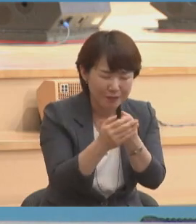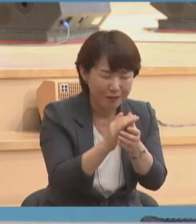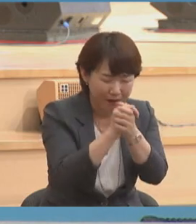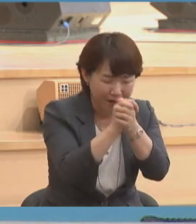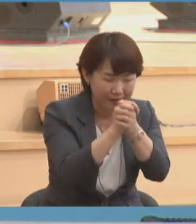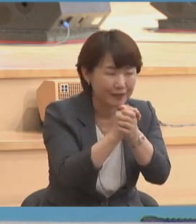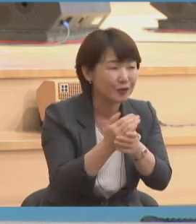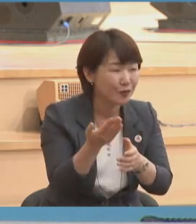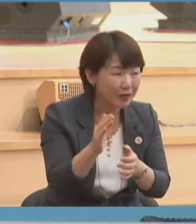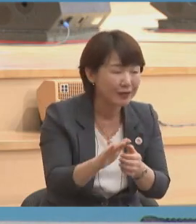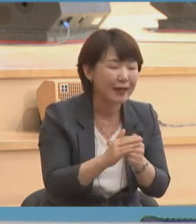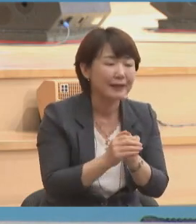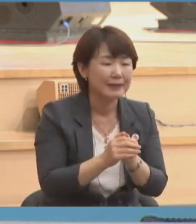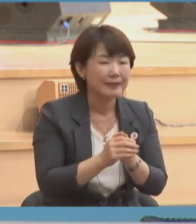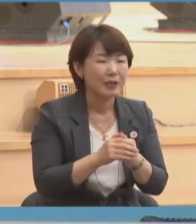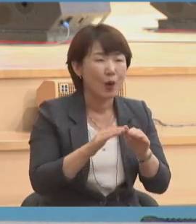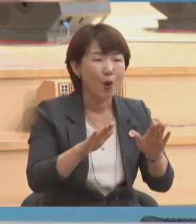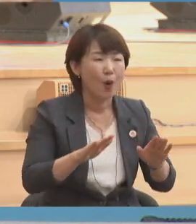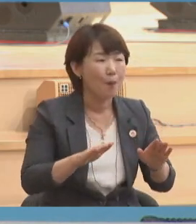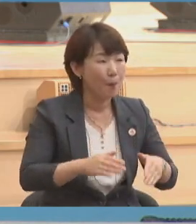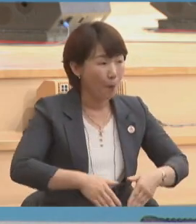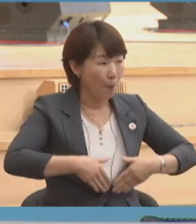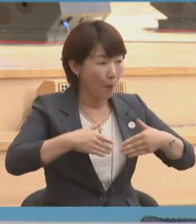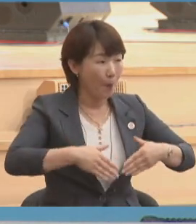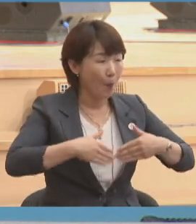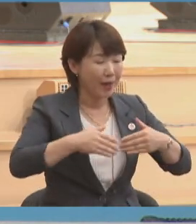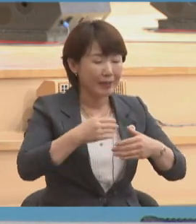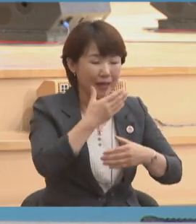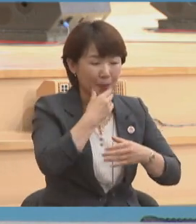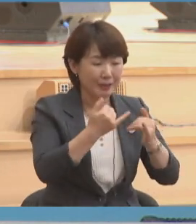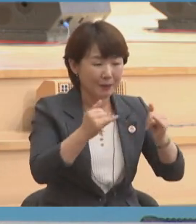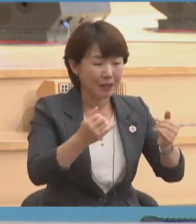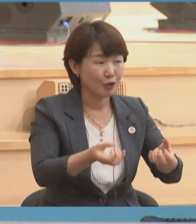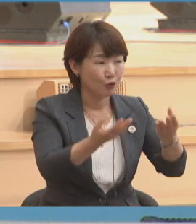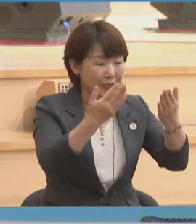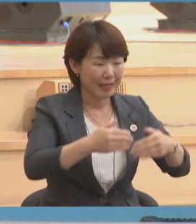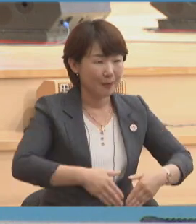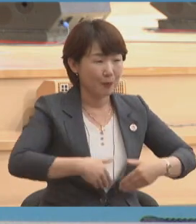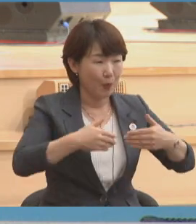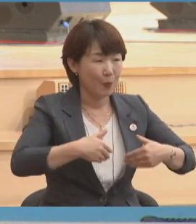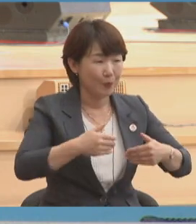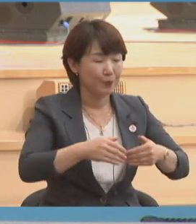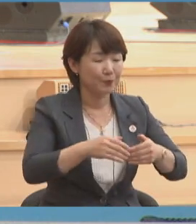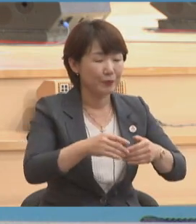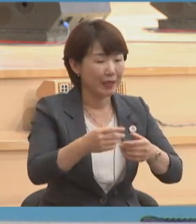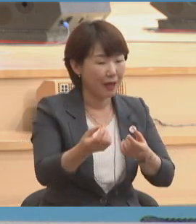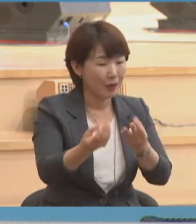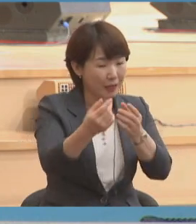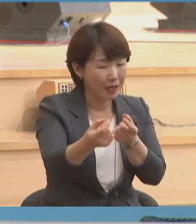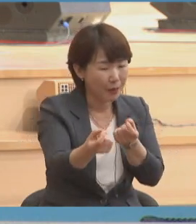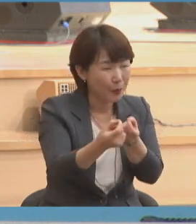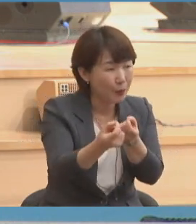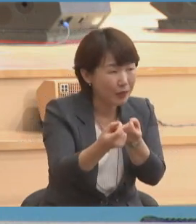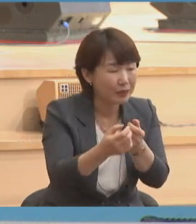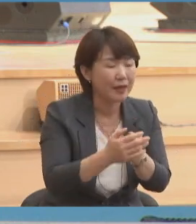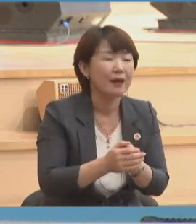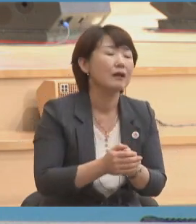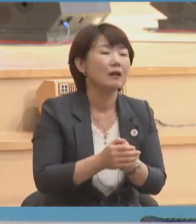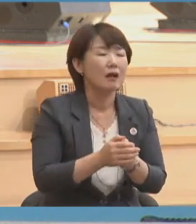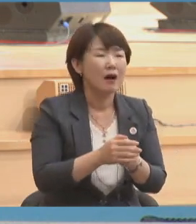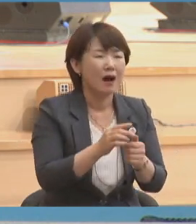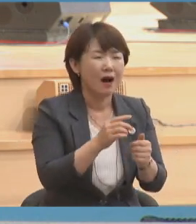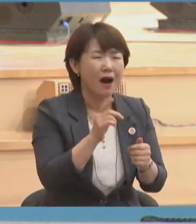말이에요, 봄에 행복한 사람들의 축제를 하잖아요. 축제를 앞두고 시도 안 먹히는 그